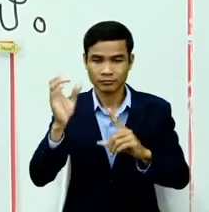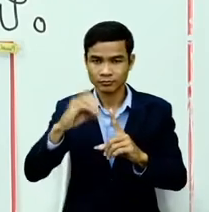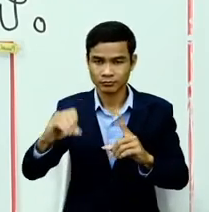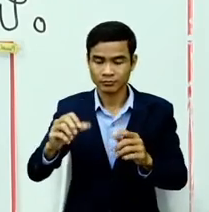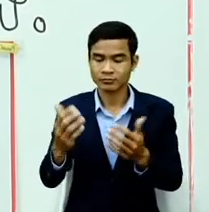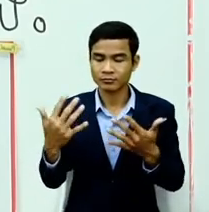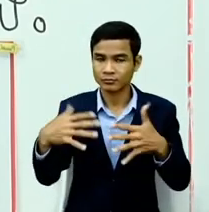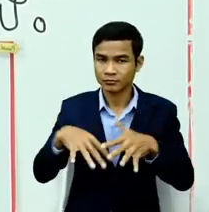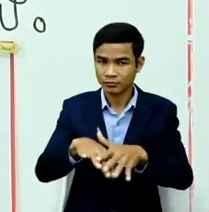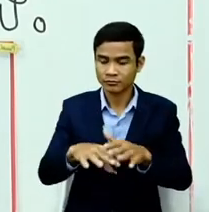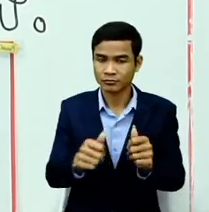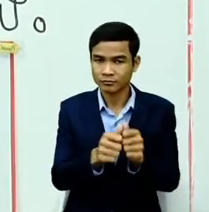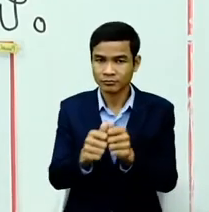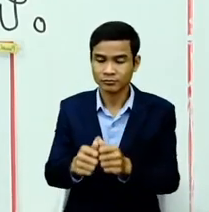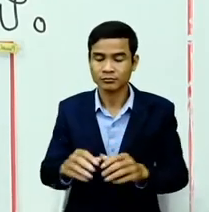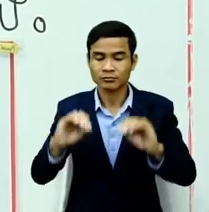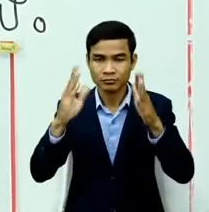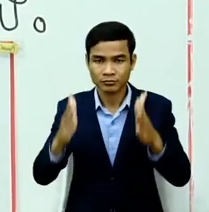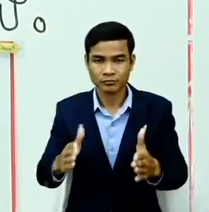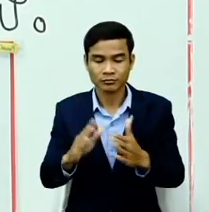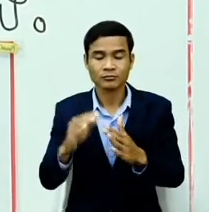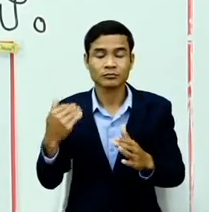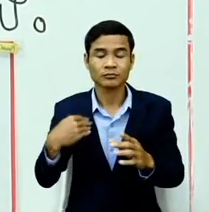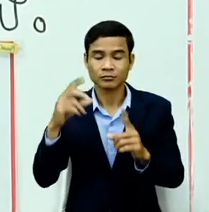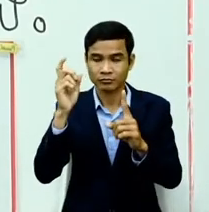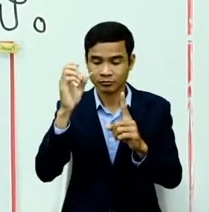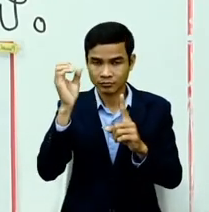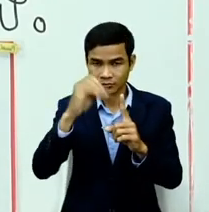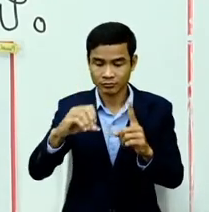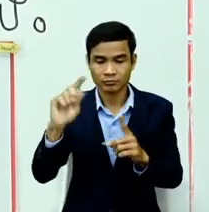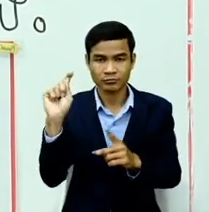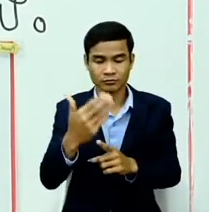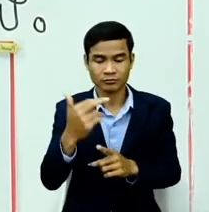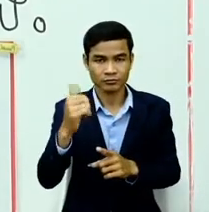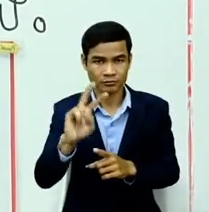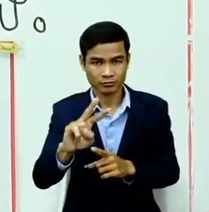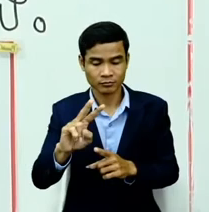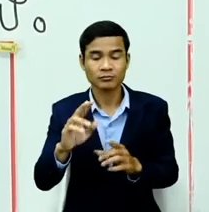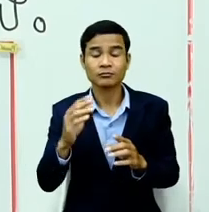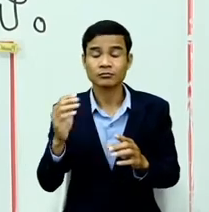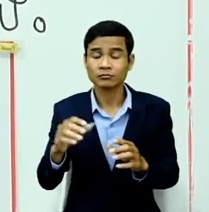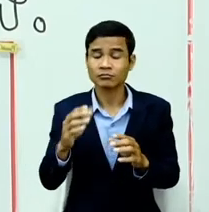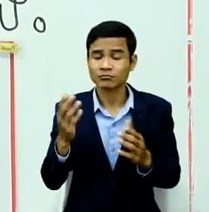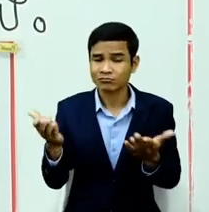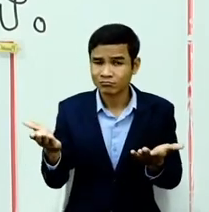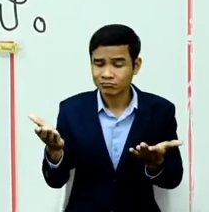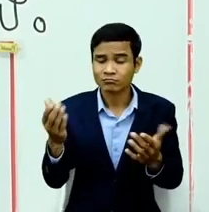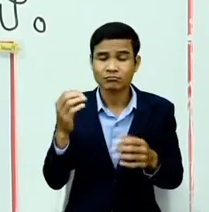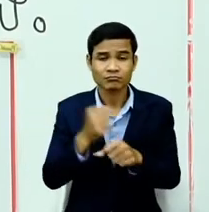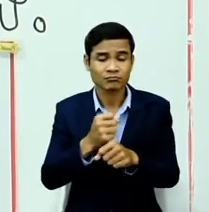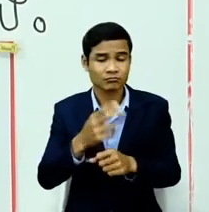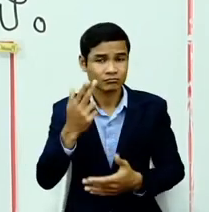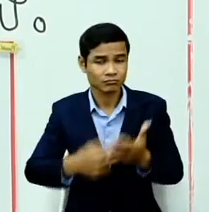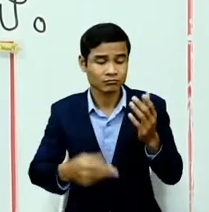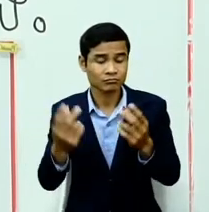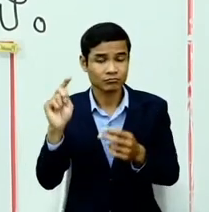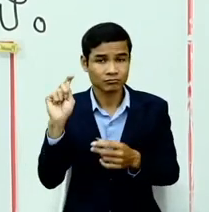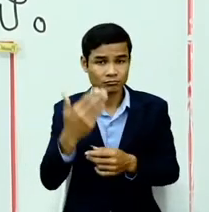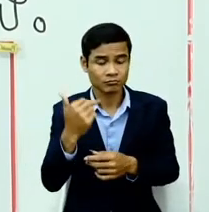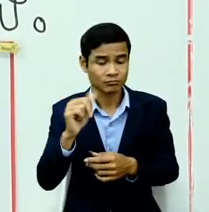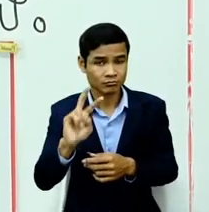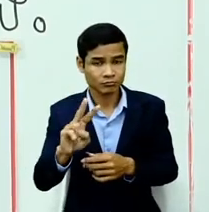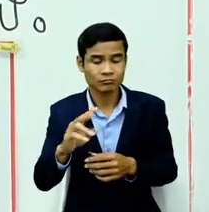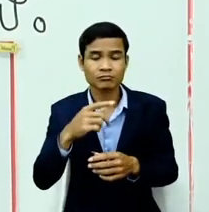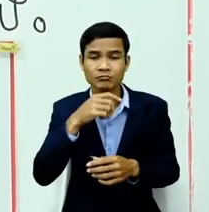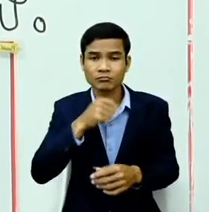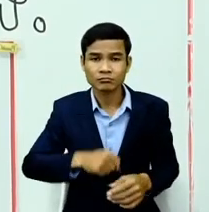នាដែលមានពាក្យរណាដែលផ្អែកទៅលើរូបភាពទី2កុំមករូបភាពទី2នេះហ៎ក៏កំពុងធ្វើអ្វីដែរចាគឺលោកតា